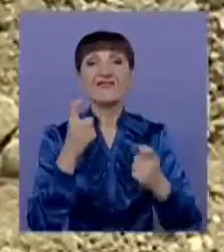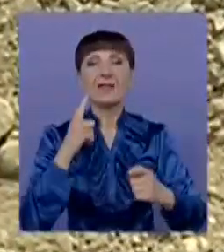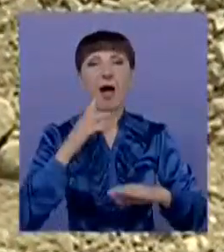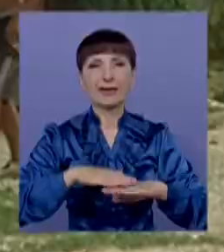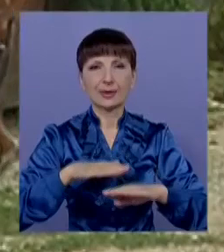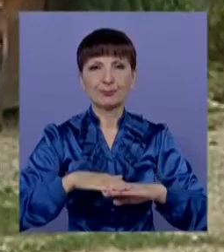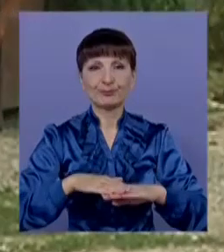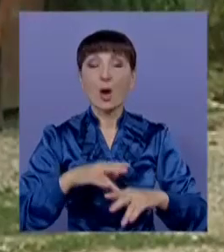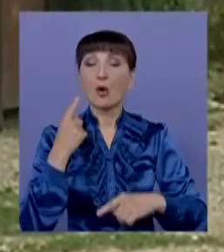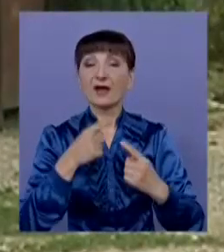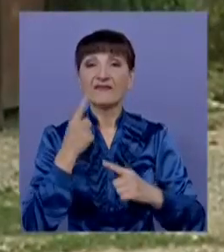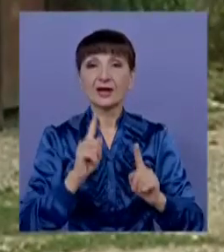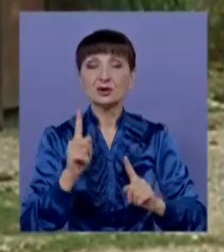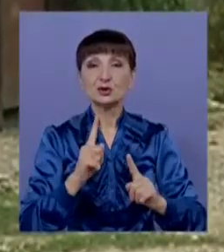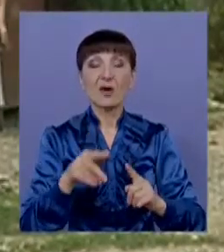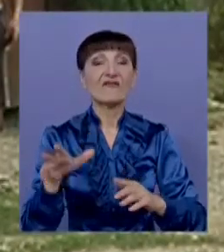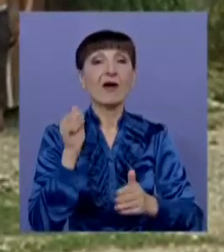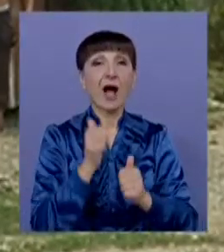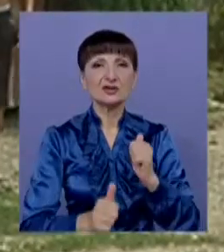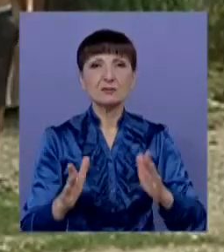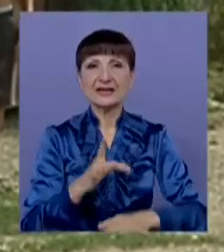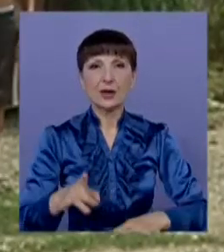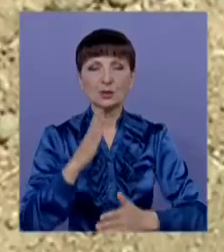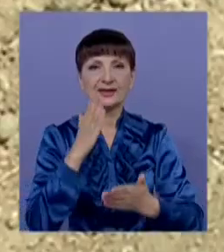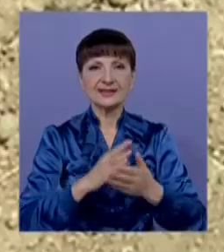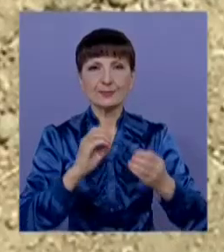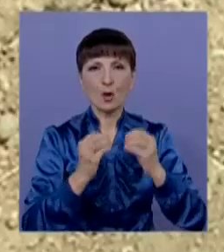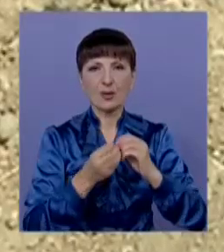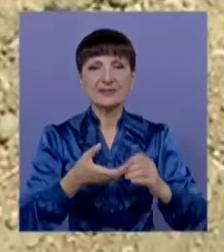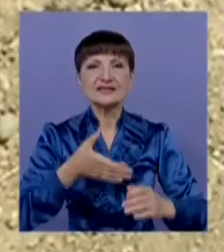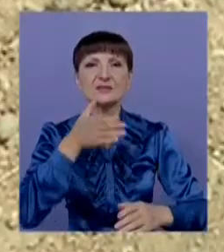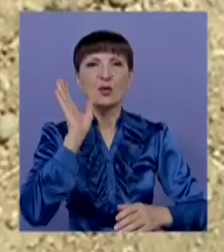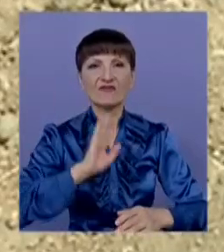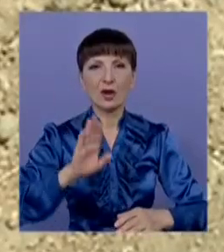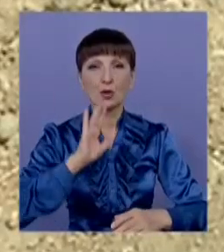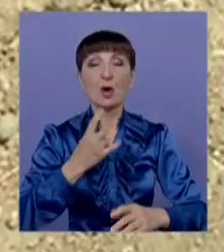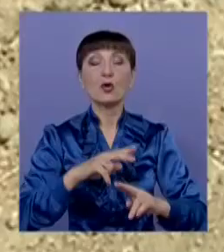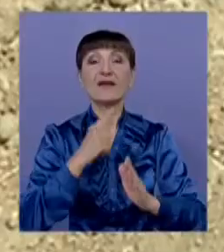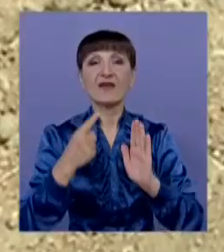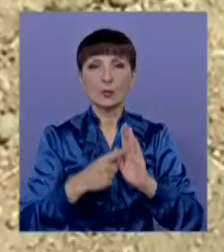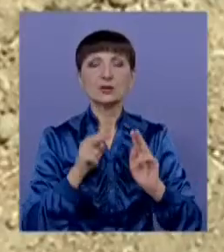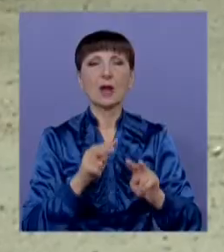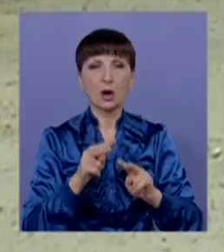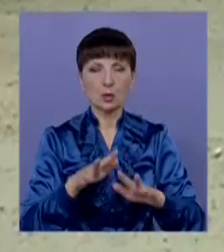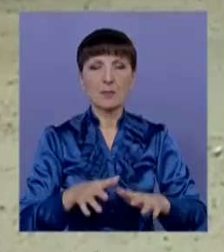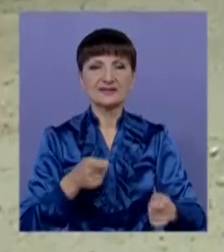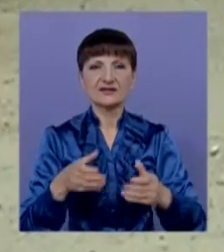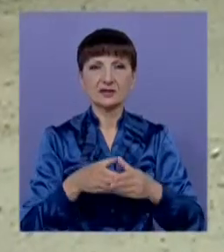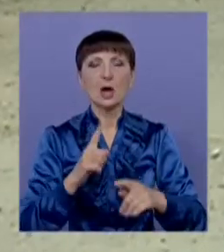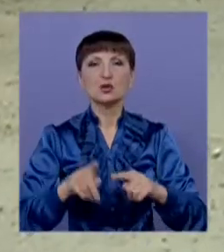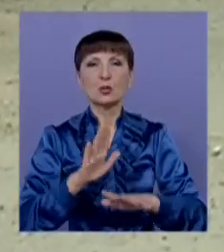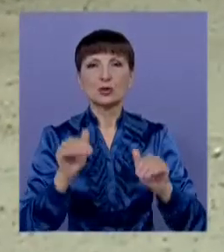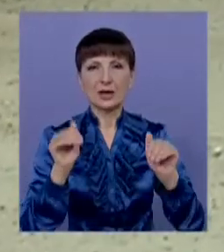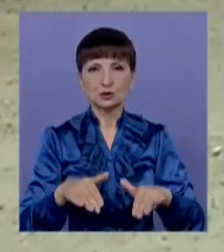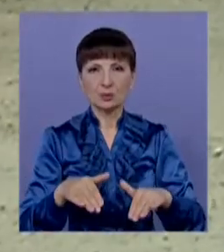этом Аким признался, что практически в каждом микрорайоне есть проблема с питьевой водой. Но данный вопрос на контроле местных властей и скоро будет